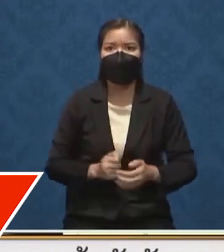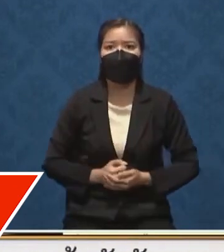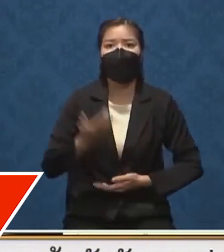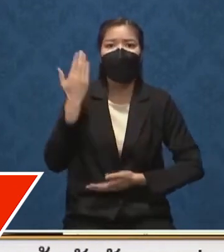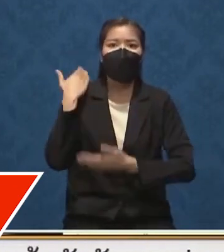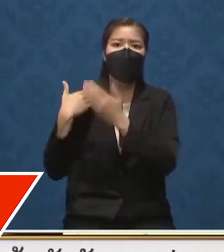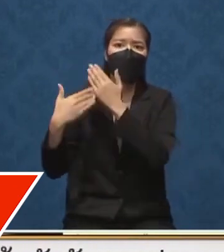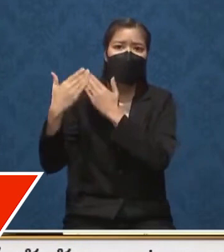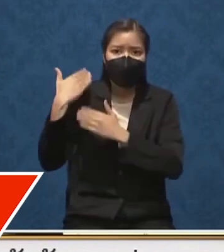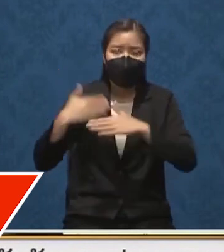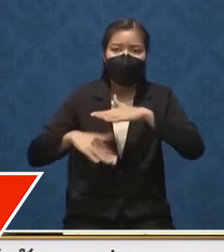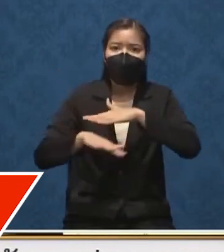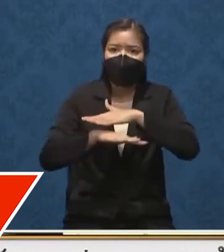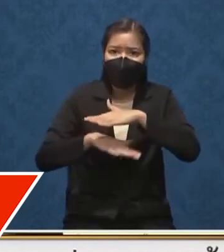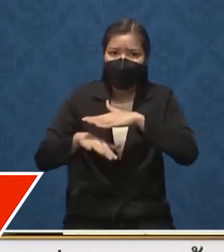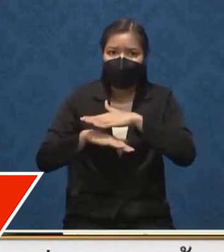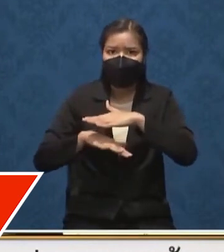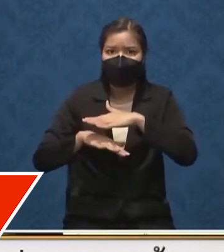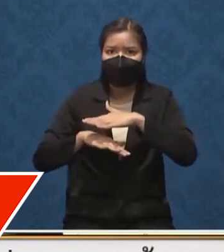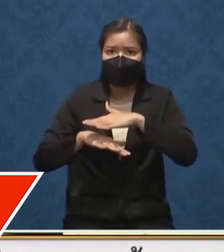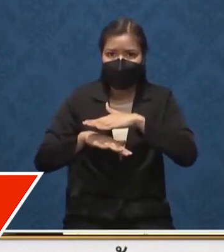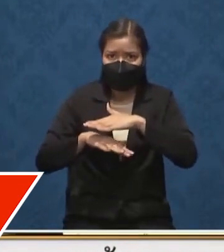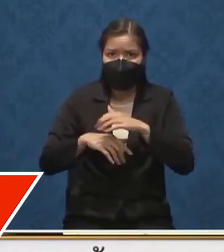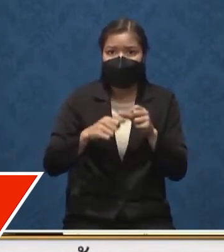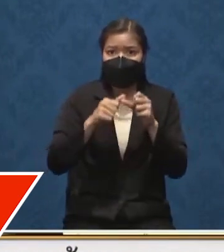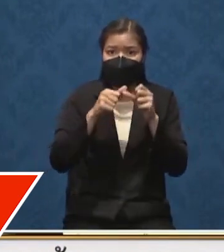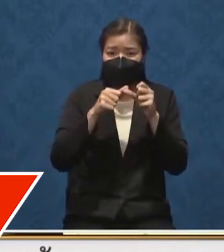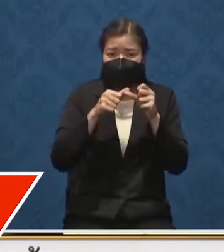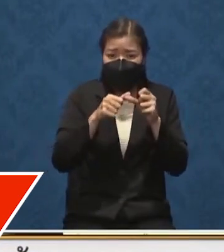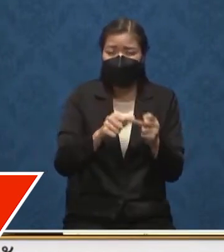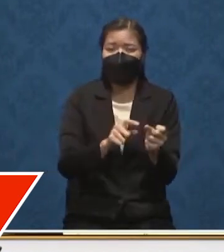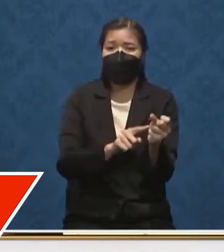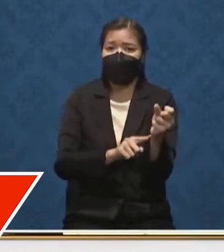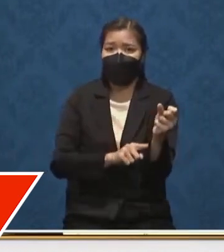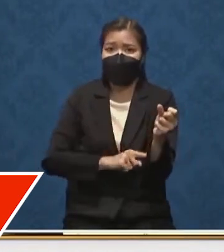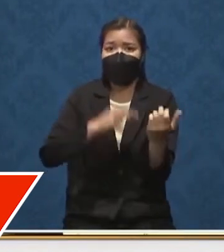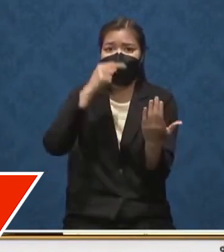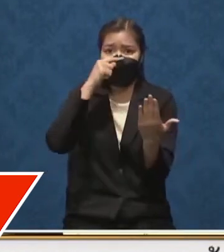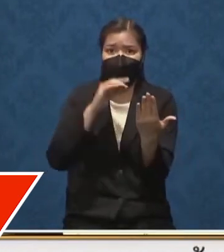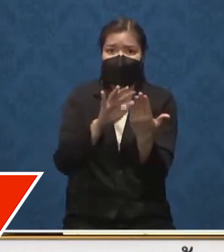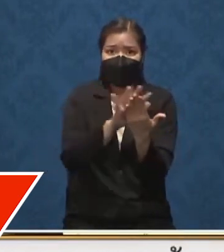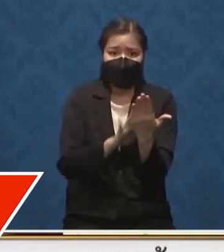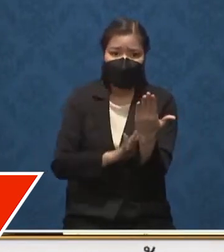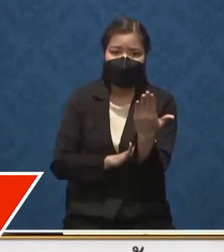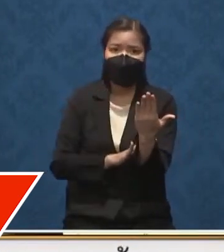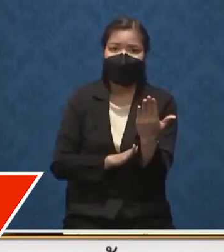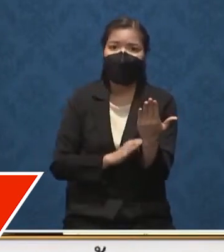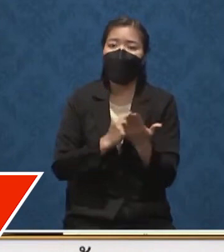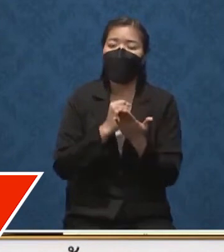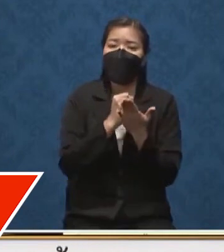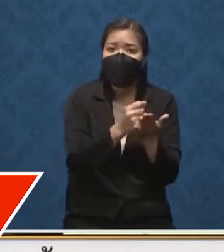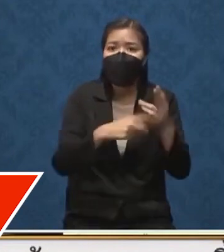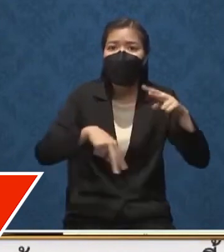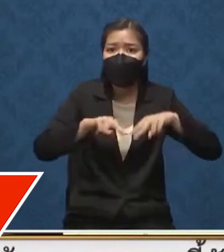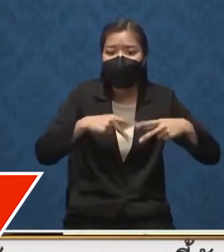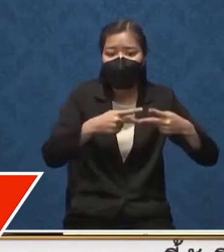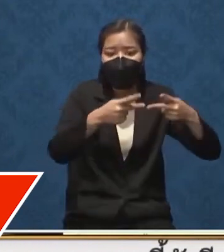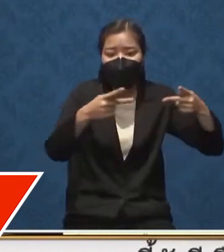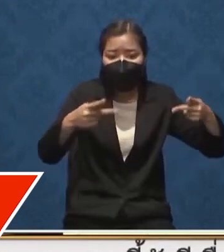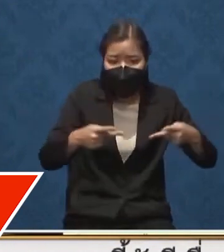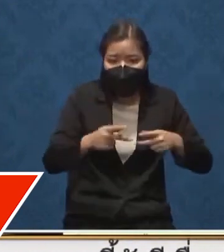ว่าเขาจะอยู่กับสยามนั่นคือการรักษาแผ่นดินไว้โดยเฉพาะเกาะหลีเป๊ะ